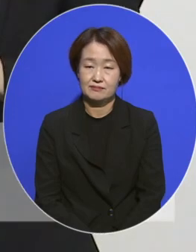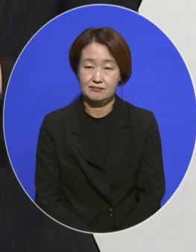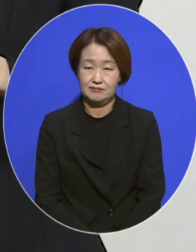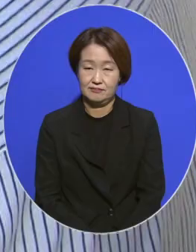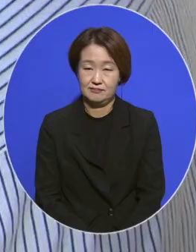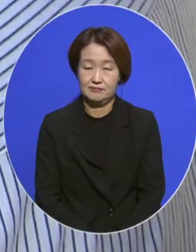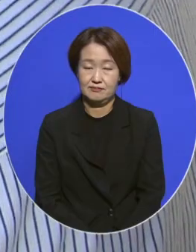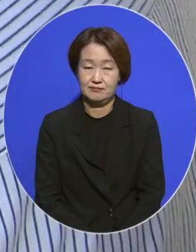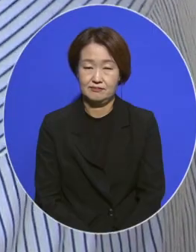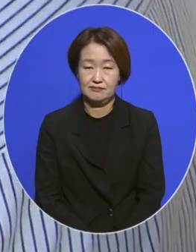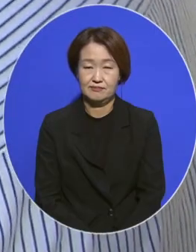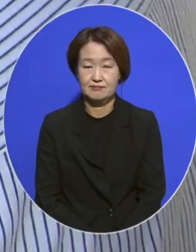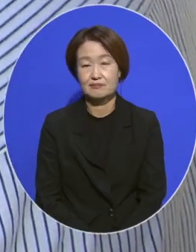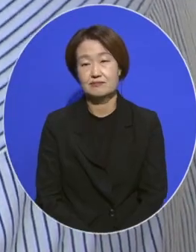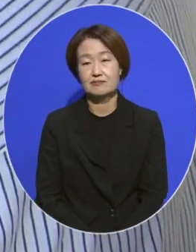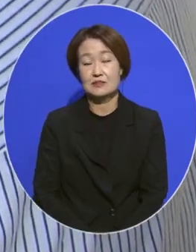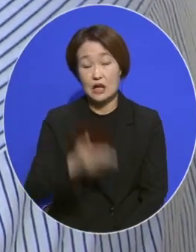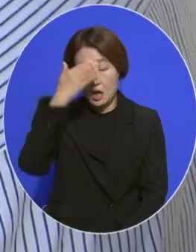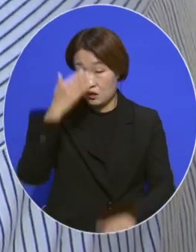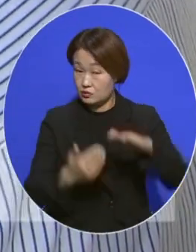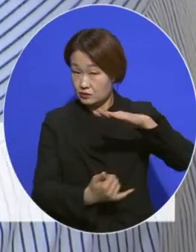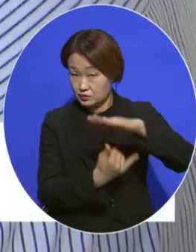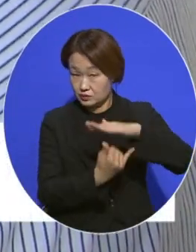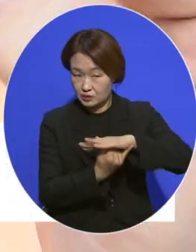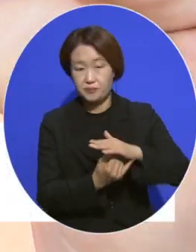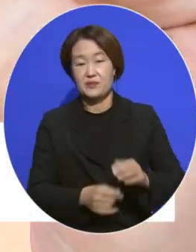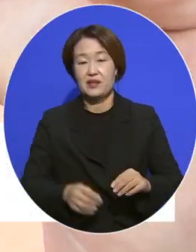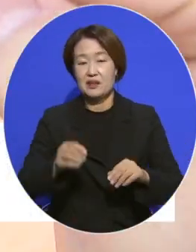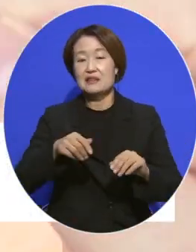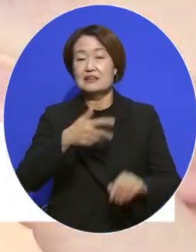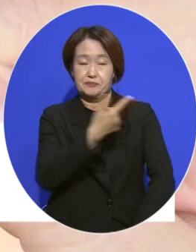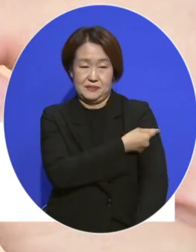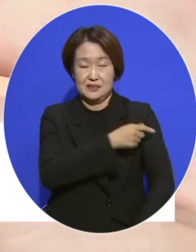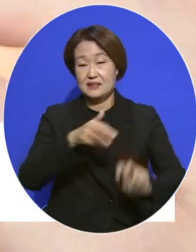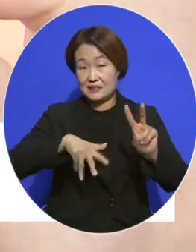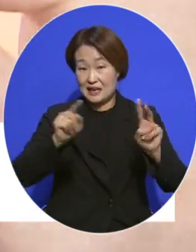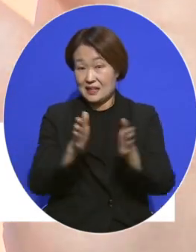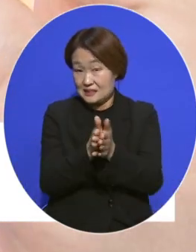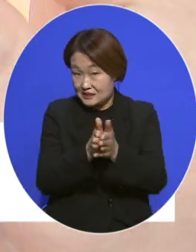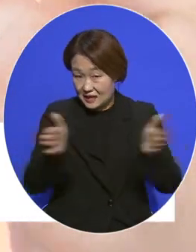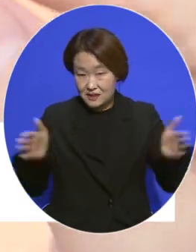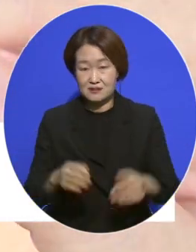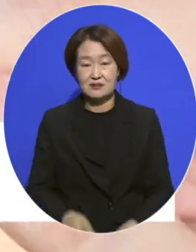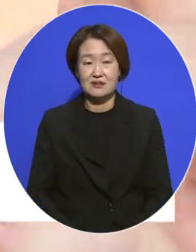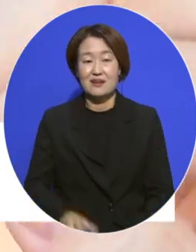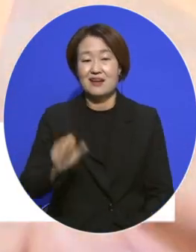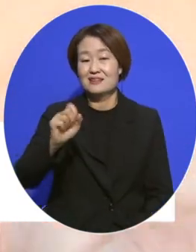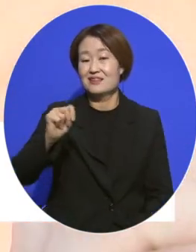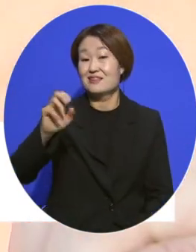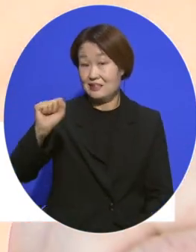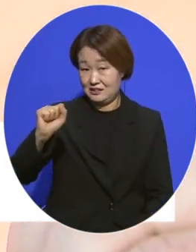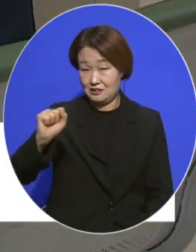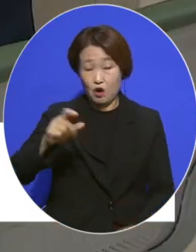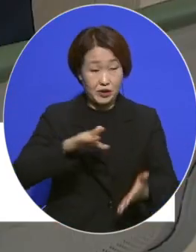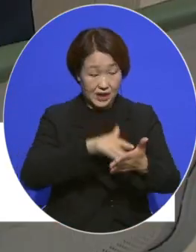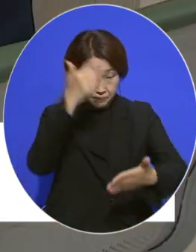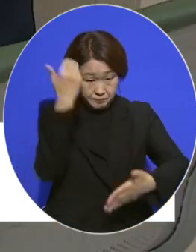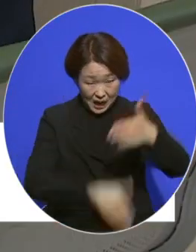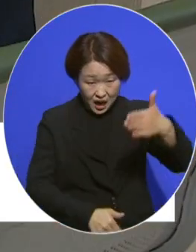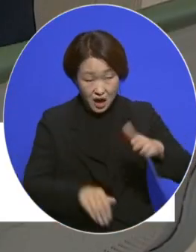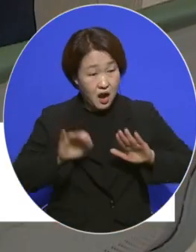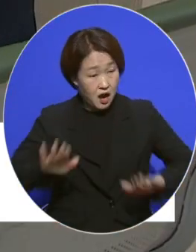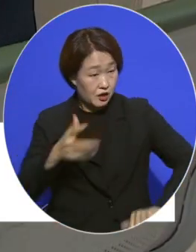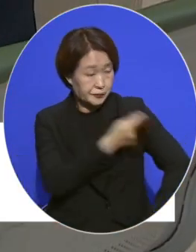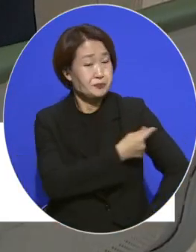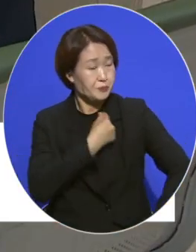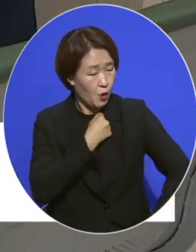있습니다. 청소년 이가 백신 접종 사전 예약이 시작된 가운데 SNS 자녀 백신을 활용한 당일 접종에도